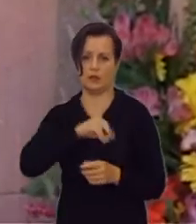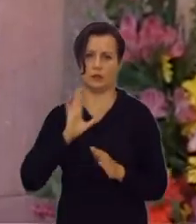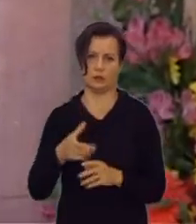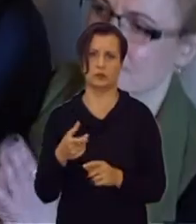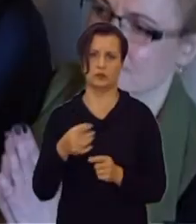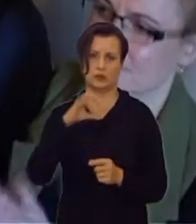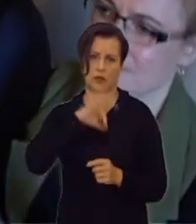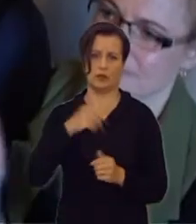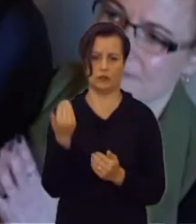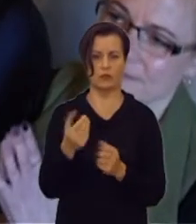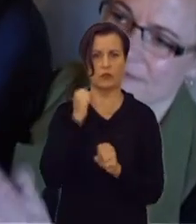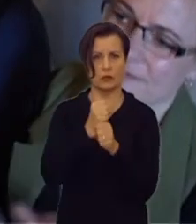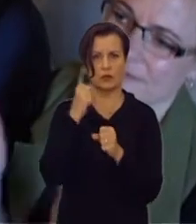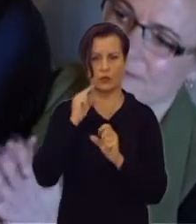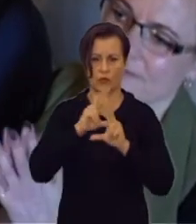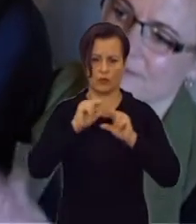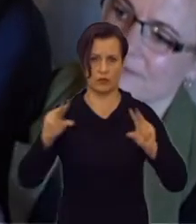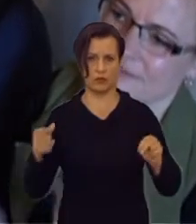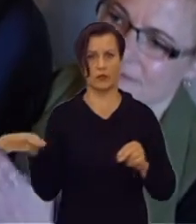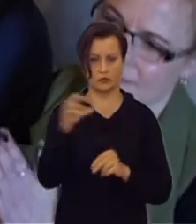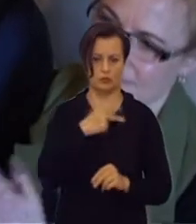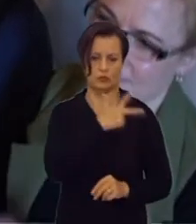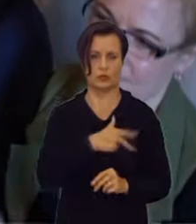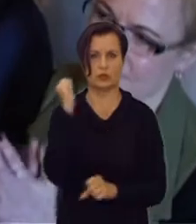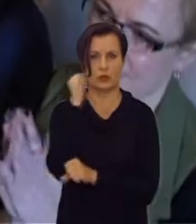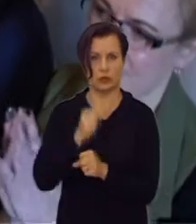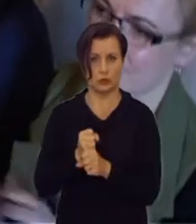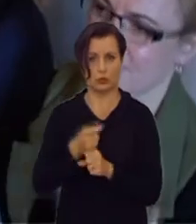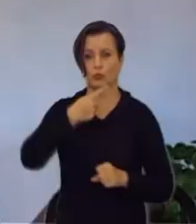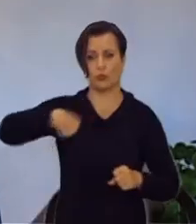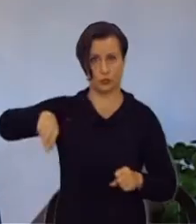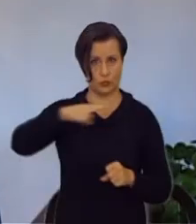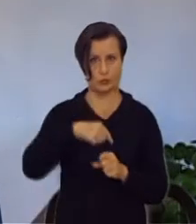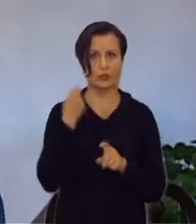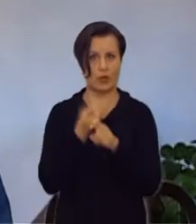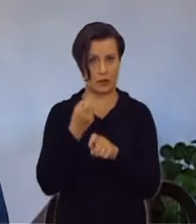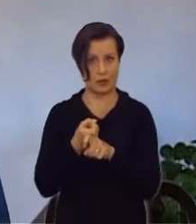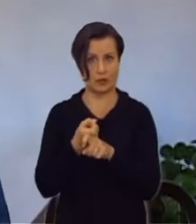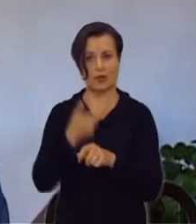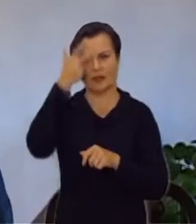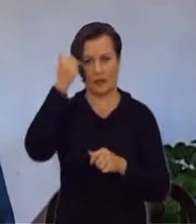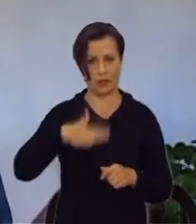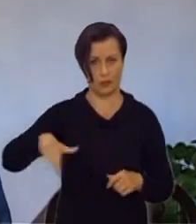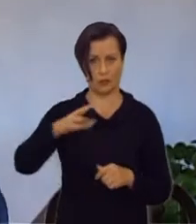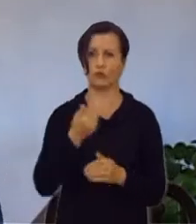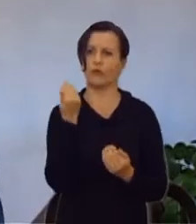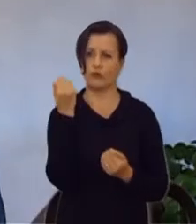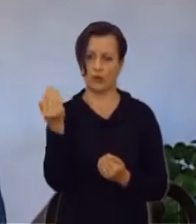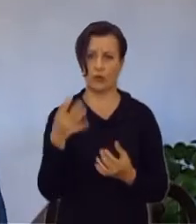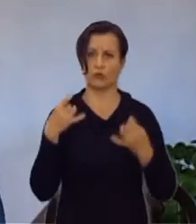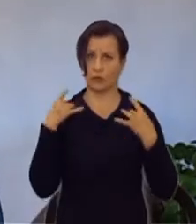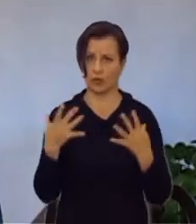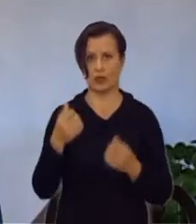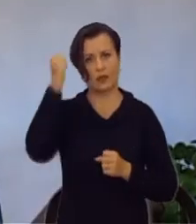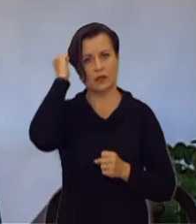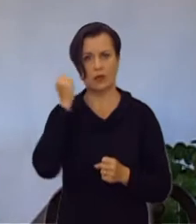to darbo. Taigi aš noriu pasveikinti visas ir visus socialinius darbuotojus, mūsų, Kėdainių, Lietuvos, su